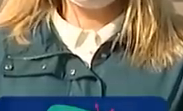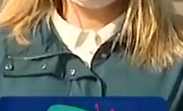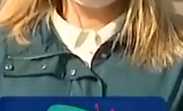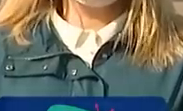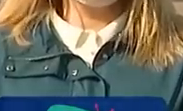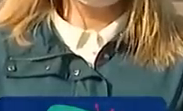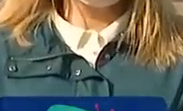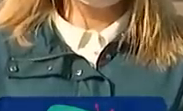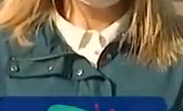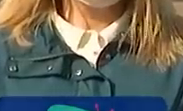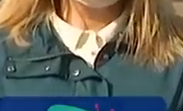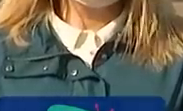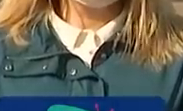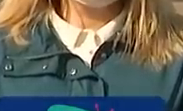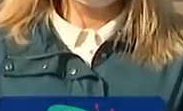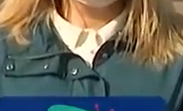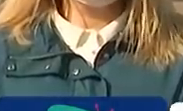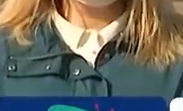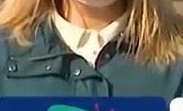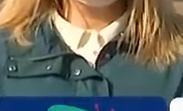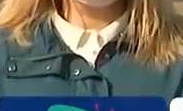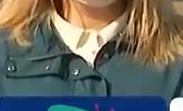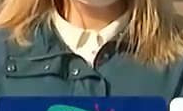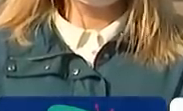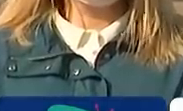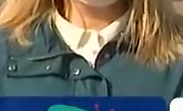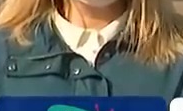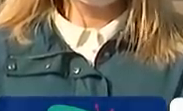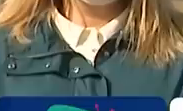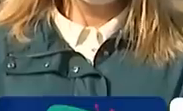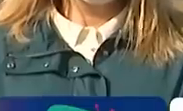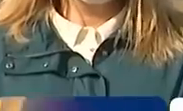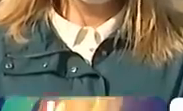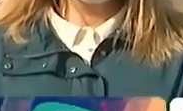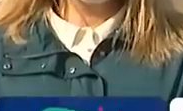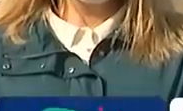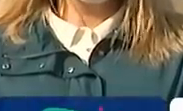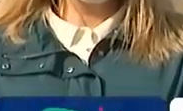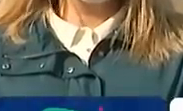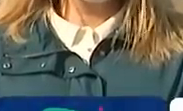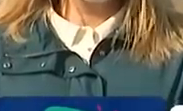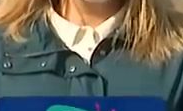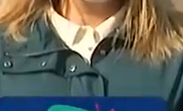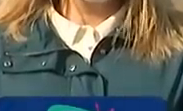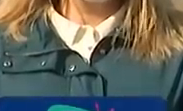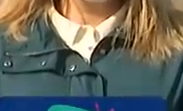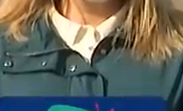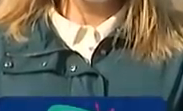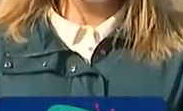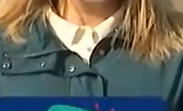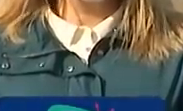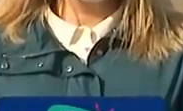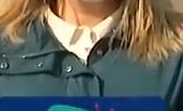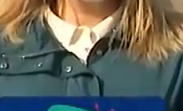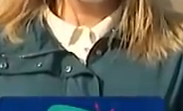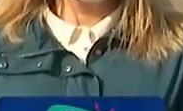to jest rzeczywiście bardzo poważna sytuacja bo sam park jest ostoją najcenniejszych ptaków wodnych w europie